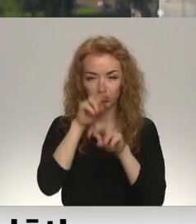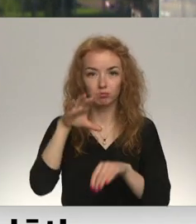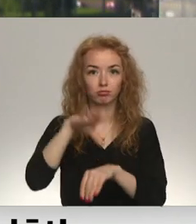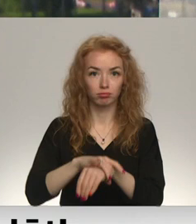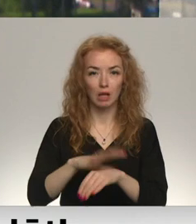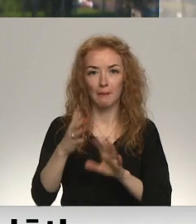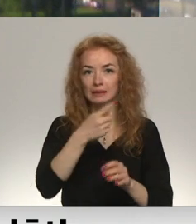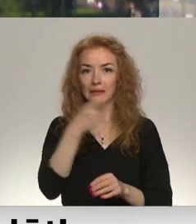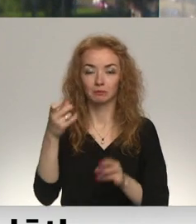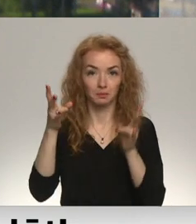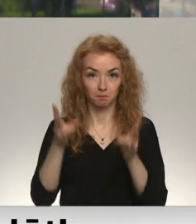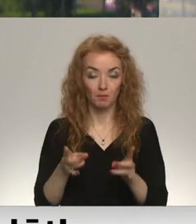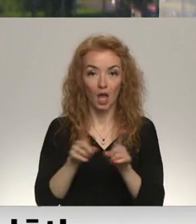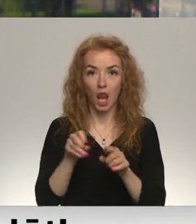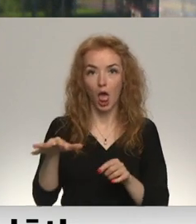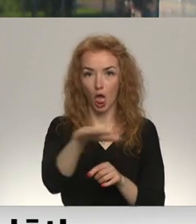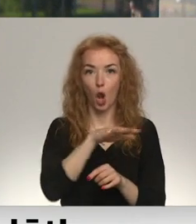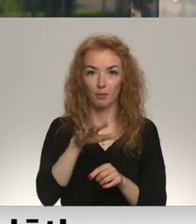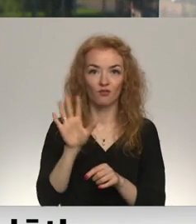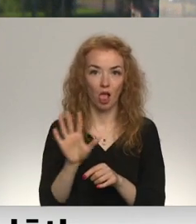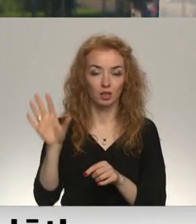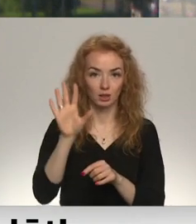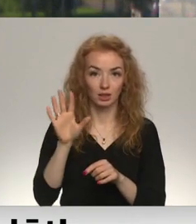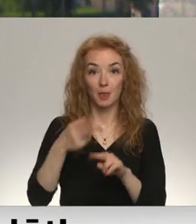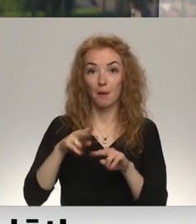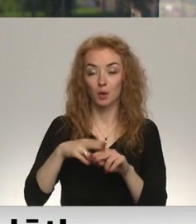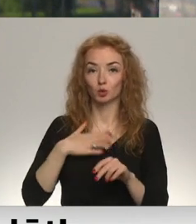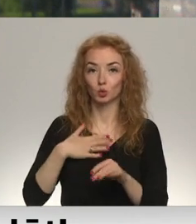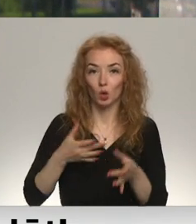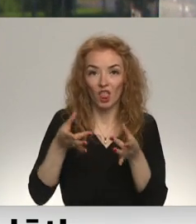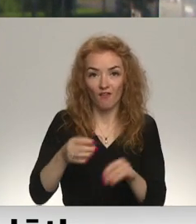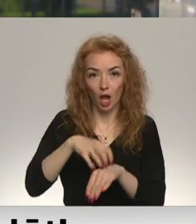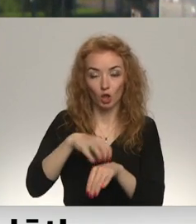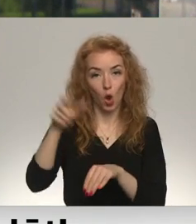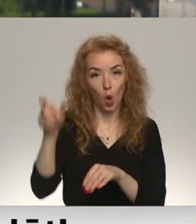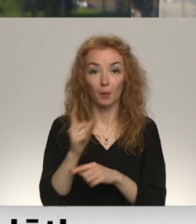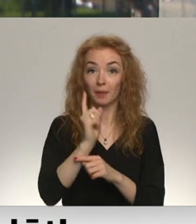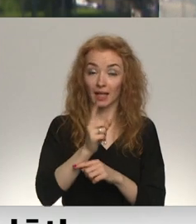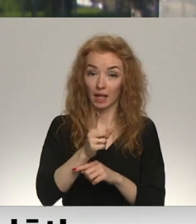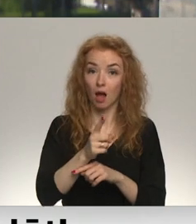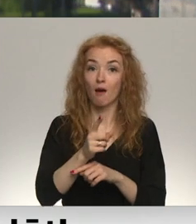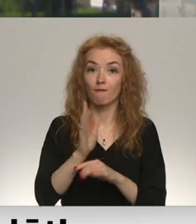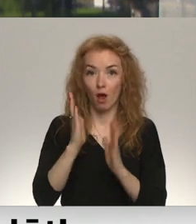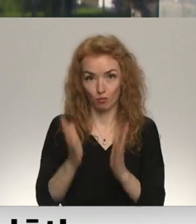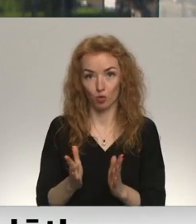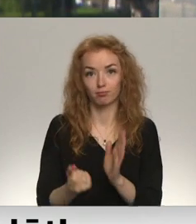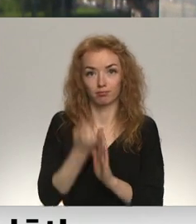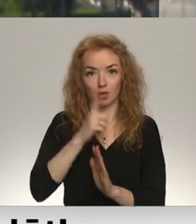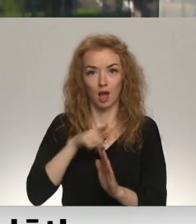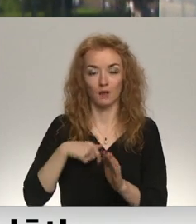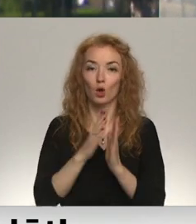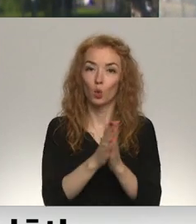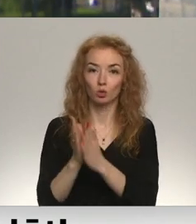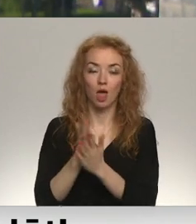gandrīz 100 gadījumu, arī vairākās Eiropas valstīs. Tādēļ mūsu infektologi brīdina sabiedrību, ka šādi iespēja tomēr pastāv un aicina